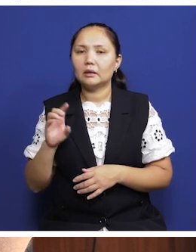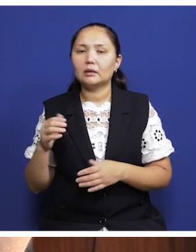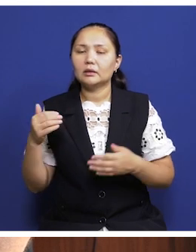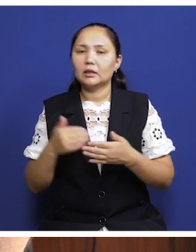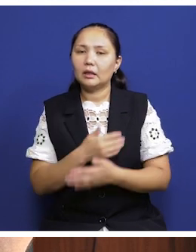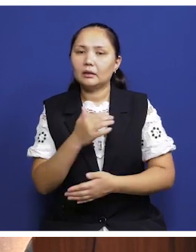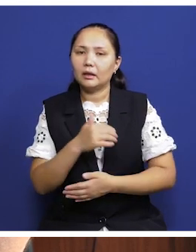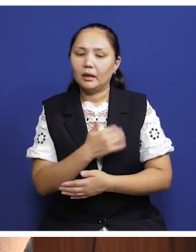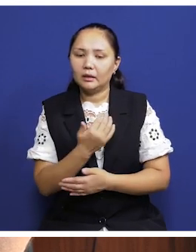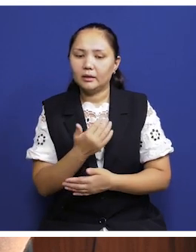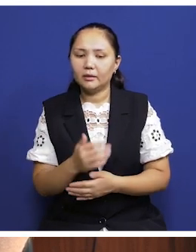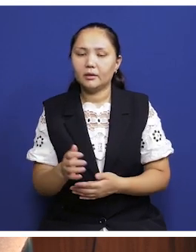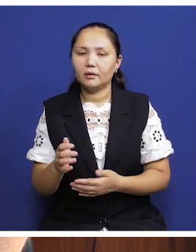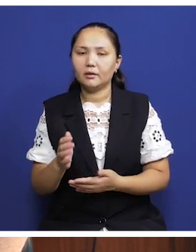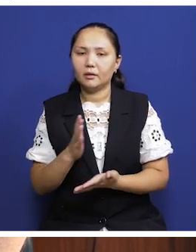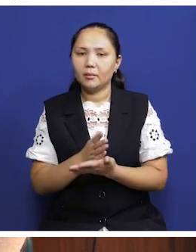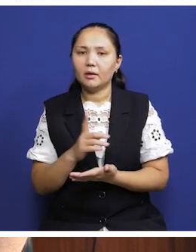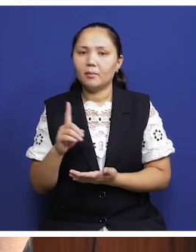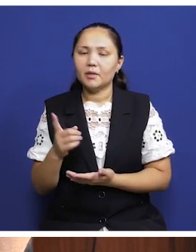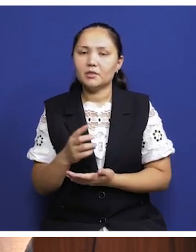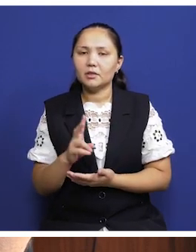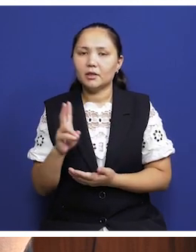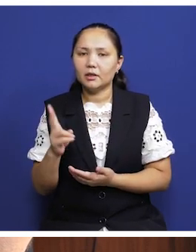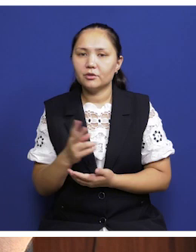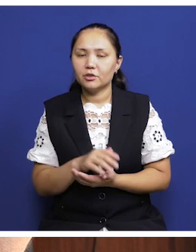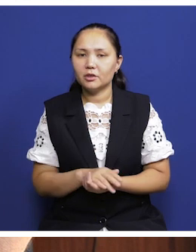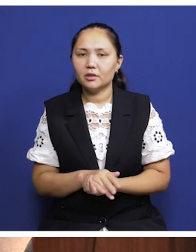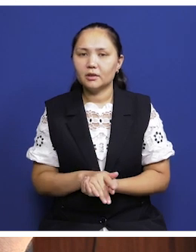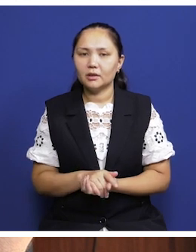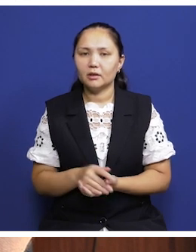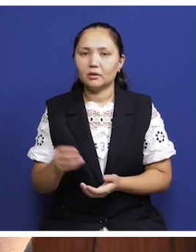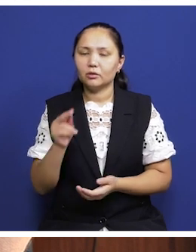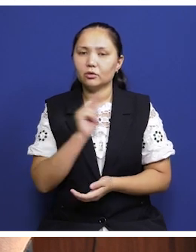құмар соның арқасы деп ойлаймыз біріншіден. Екіншіден бізде мынау